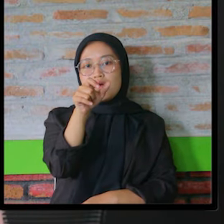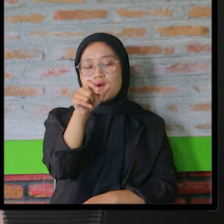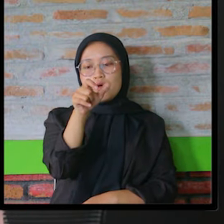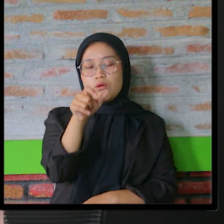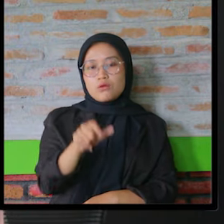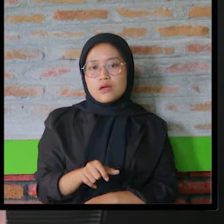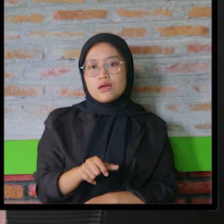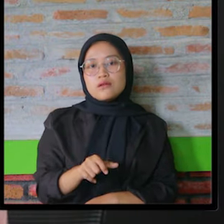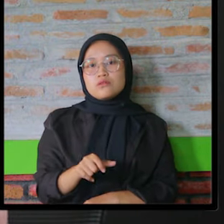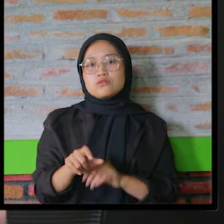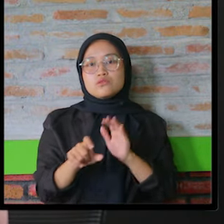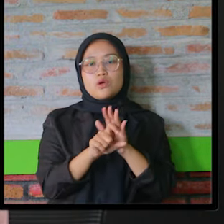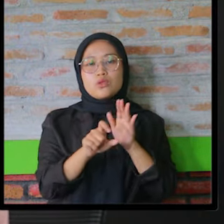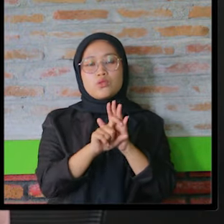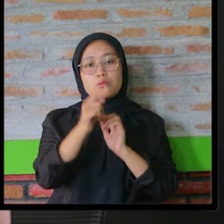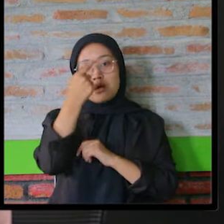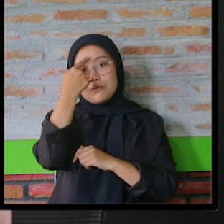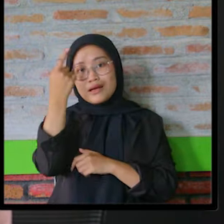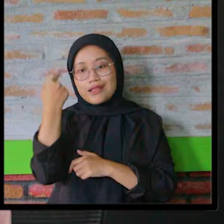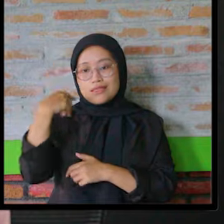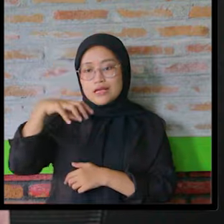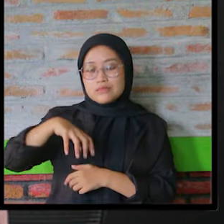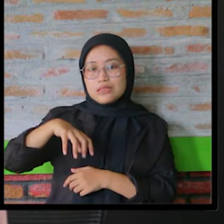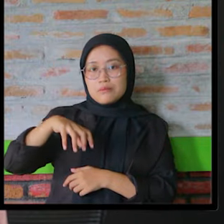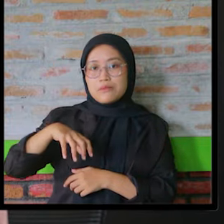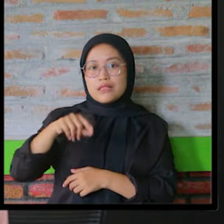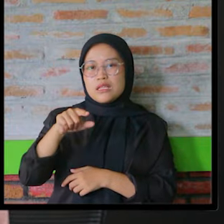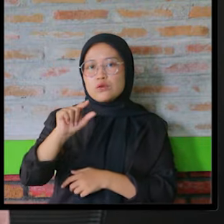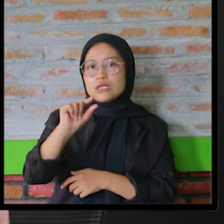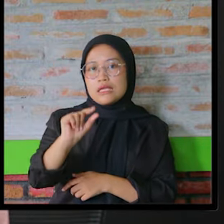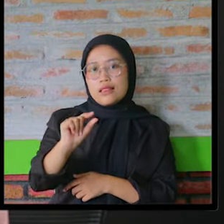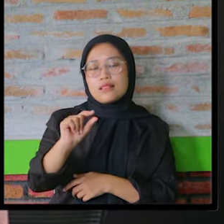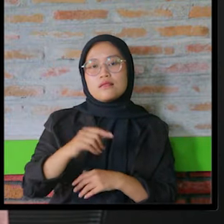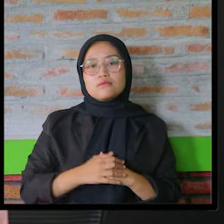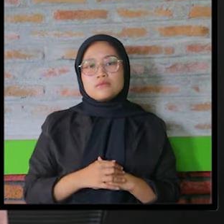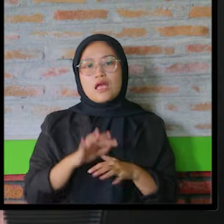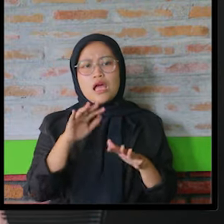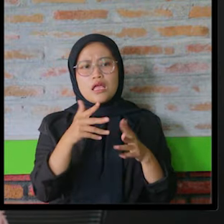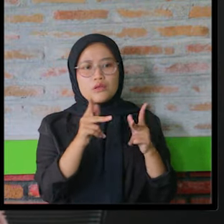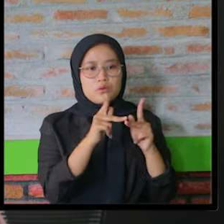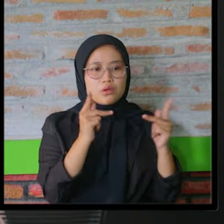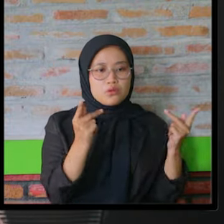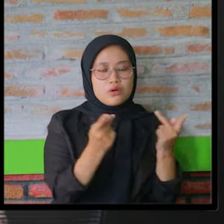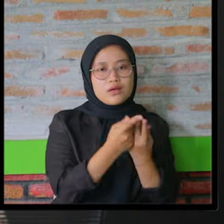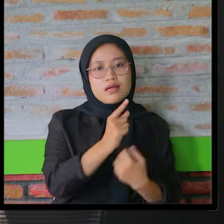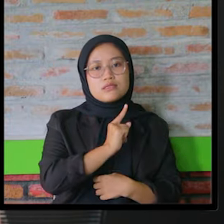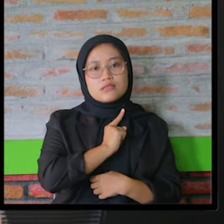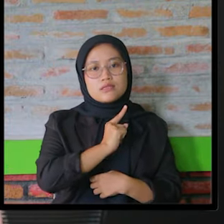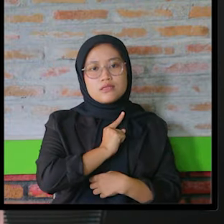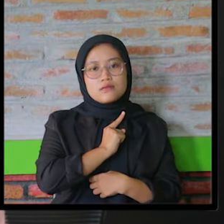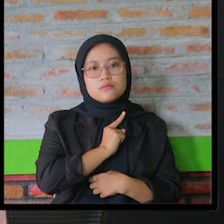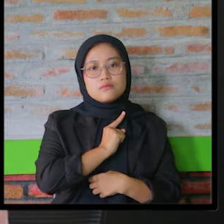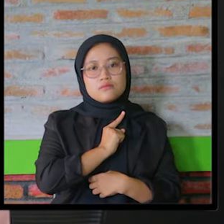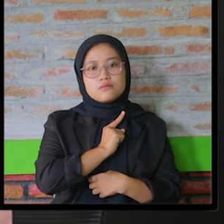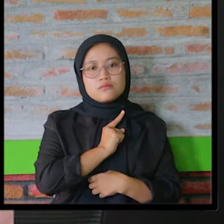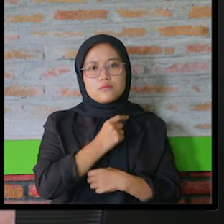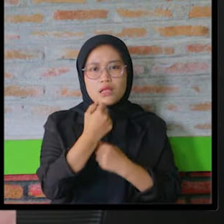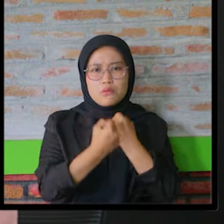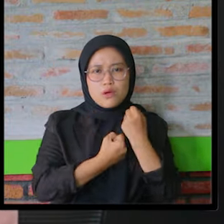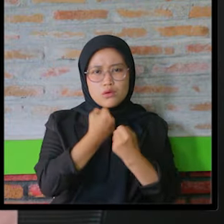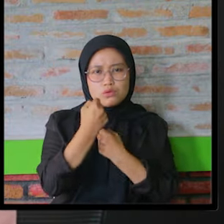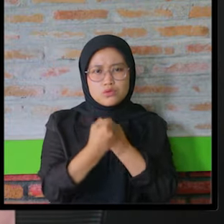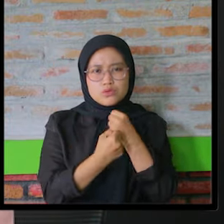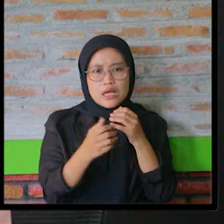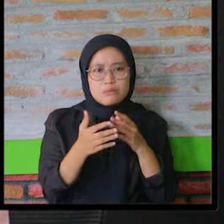pemerintah setempat itu dikip gitu bahkan keluarganya sendiri juga ee berusaha mengkip itu untuk tidak